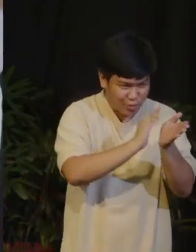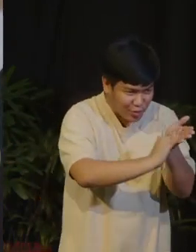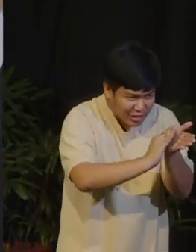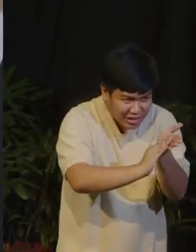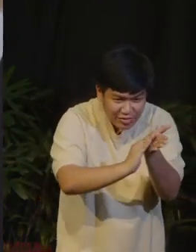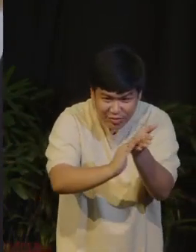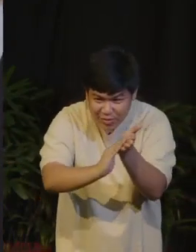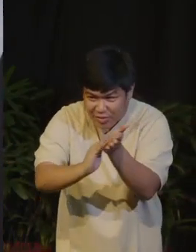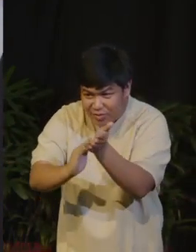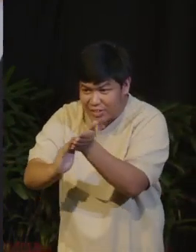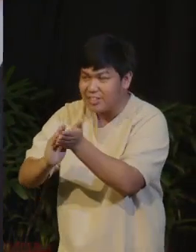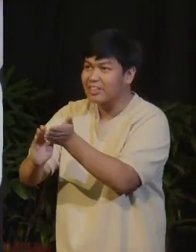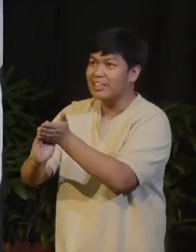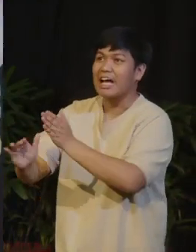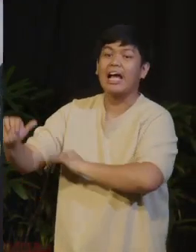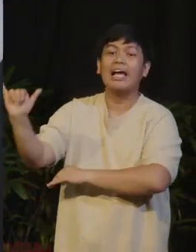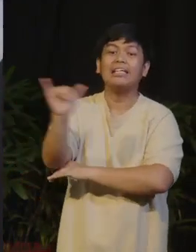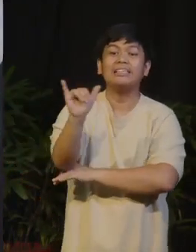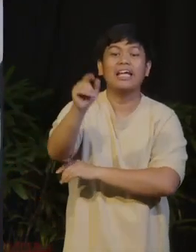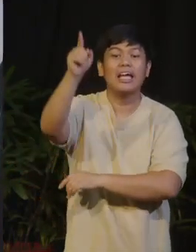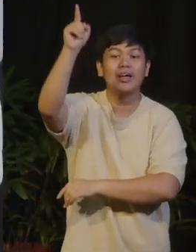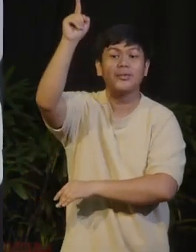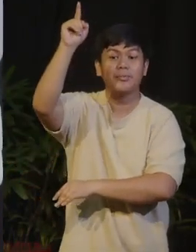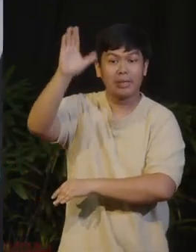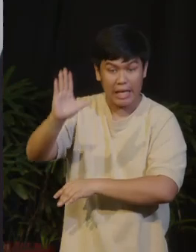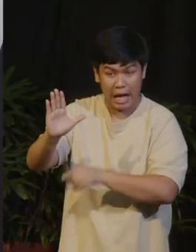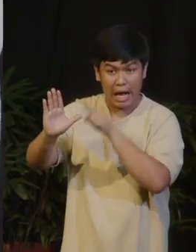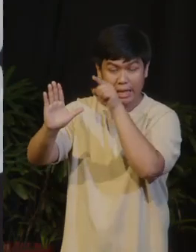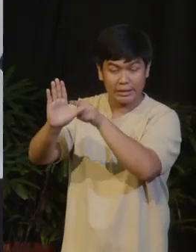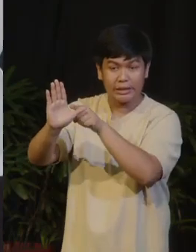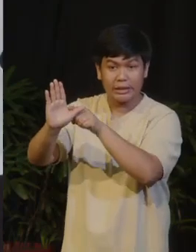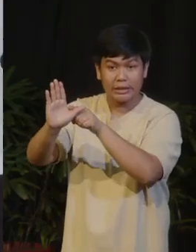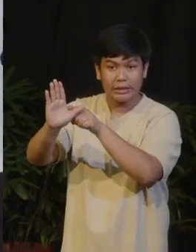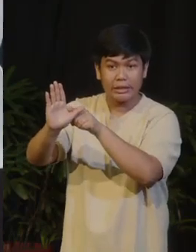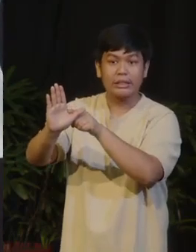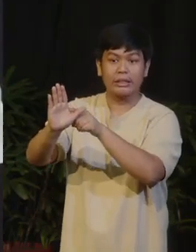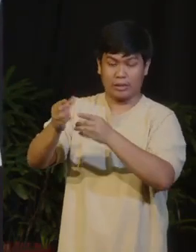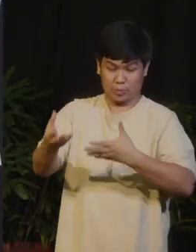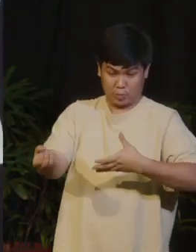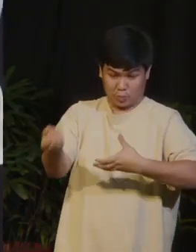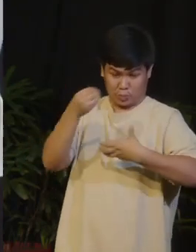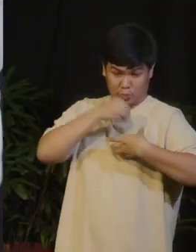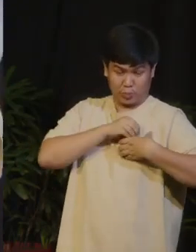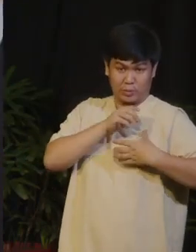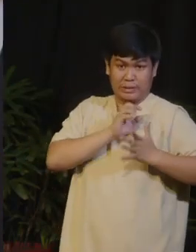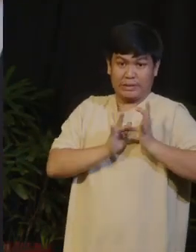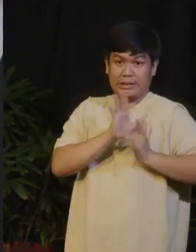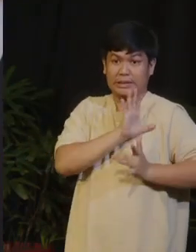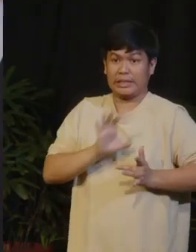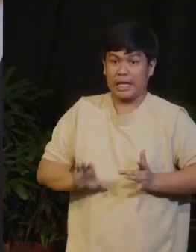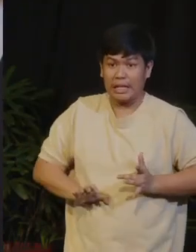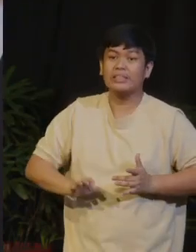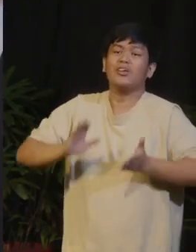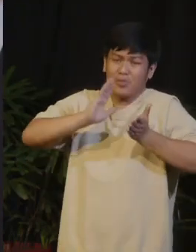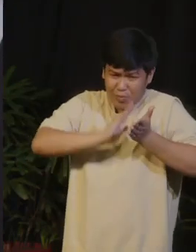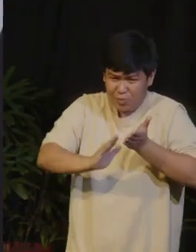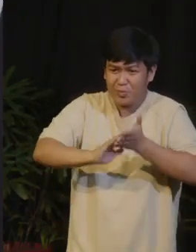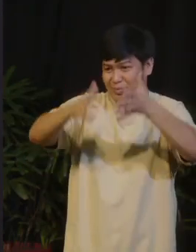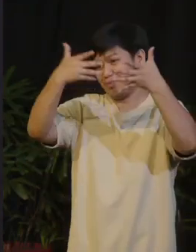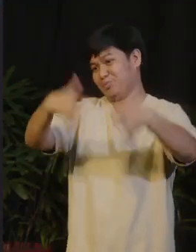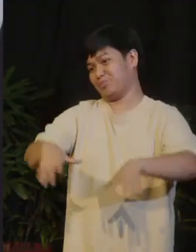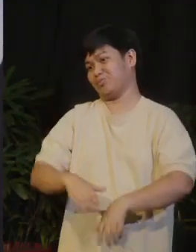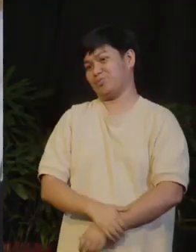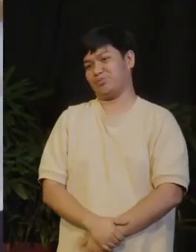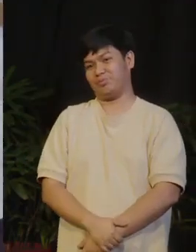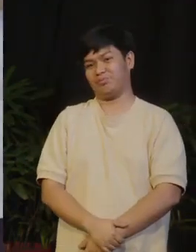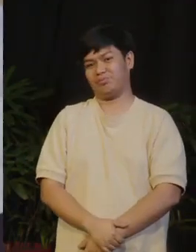another as God in Christ forgave you. Palagi niyong tatandaan, na kayo